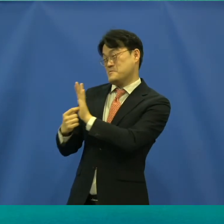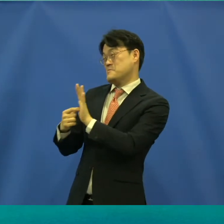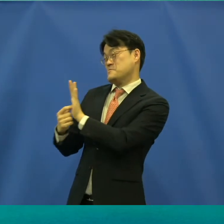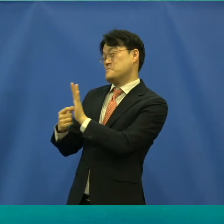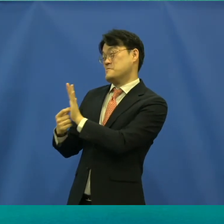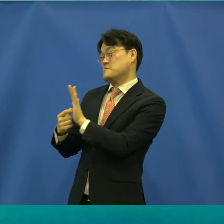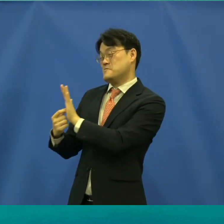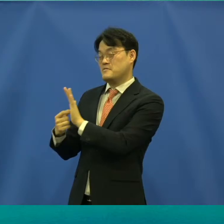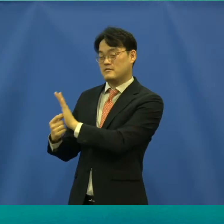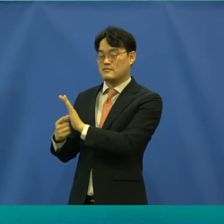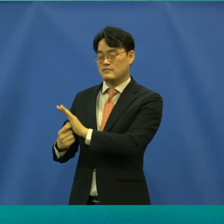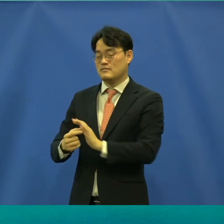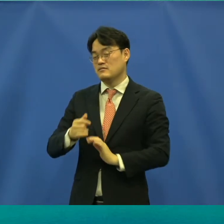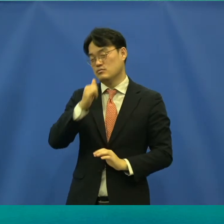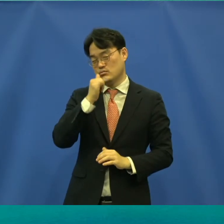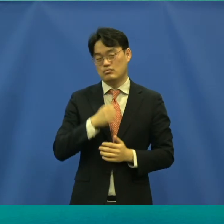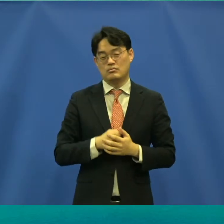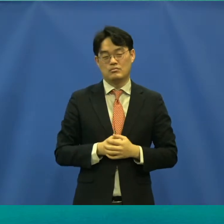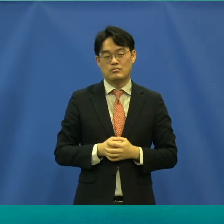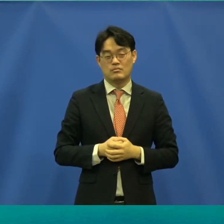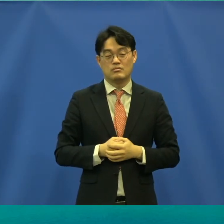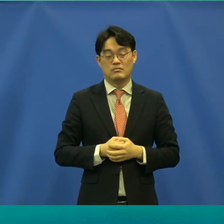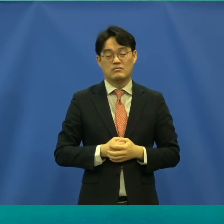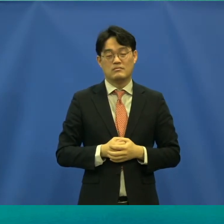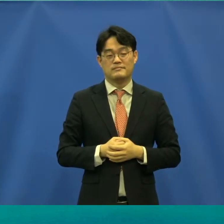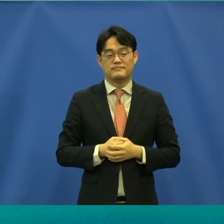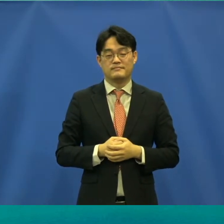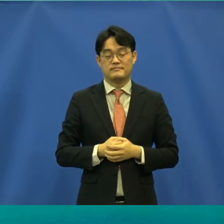쉽사리 돌이키지 않습니다.